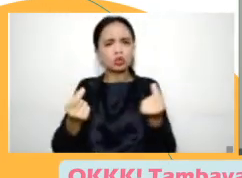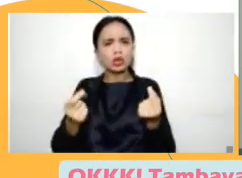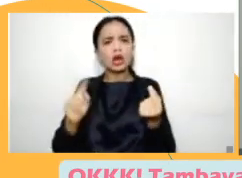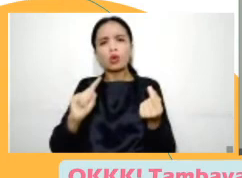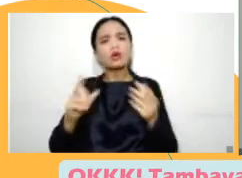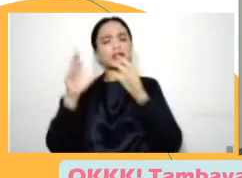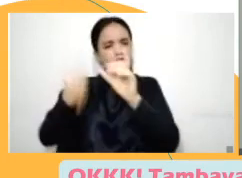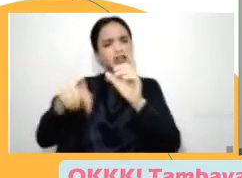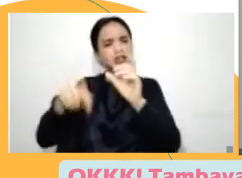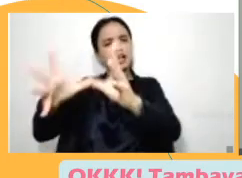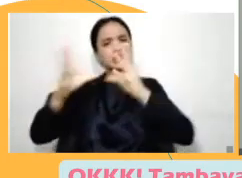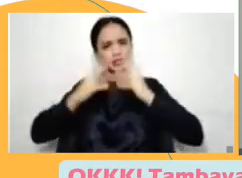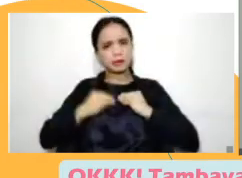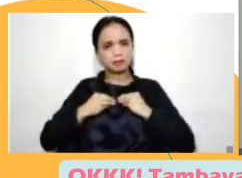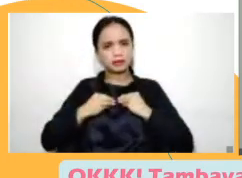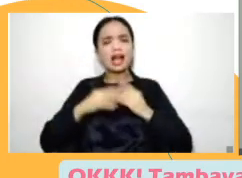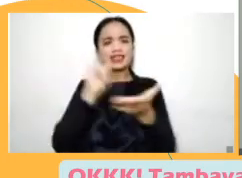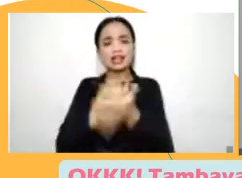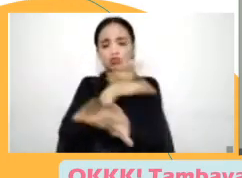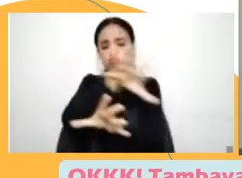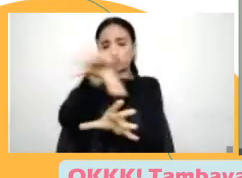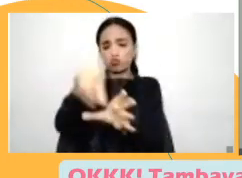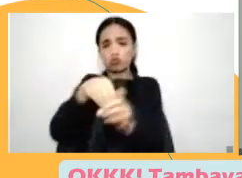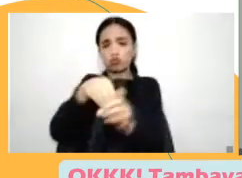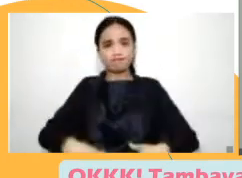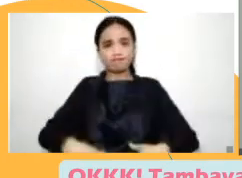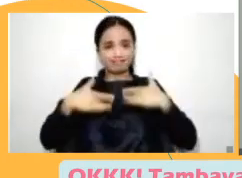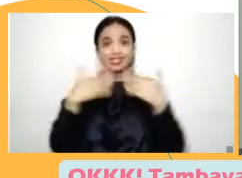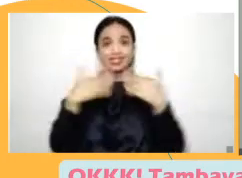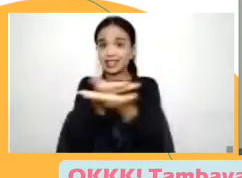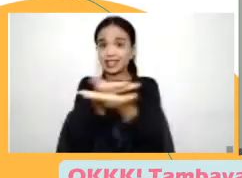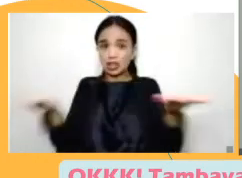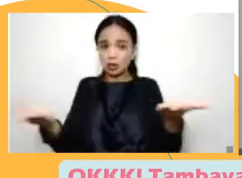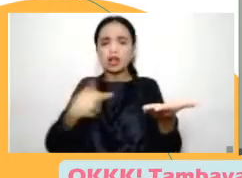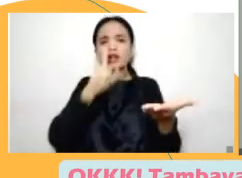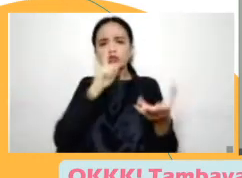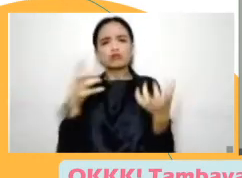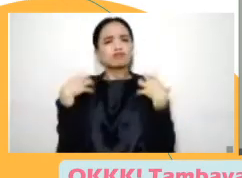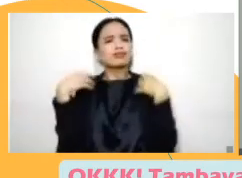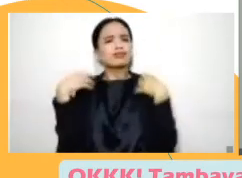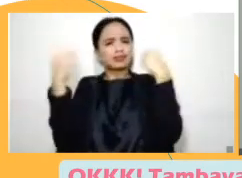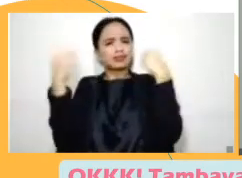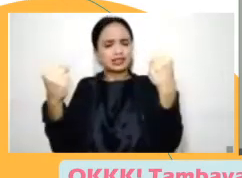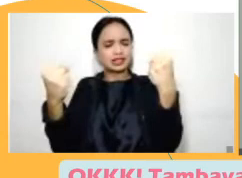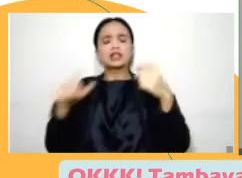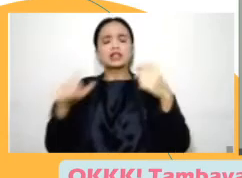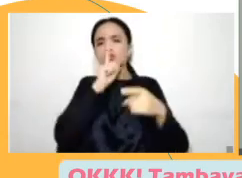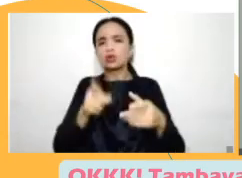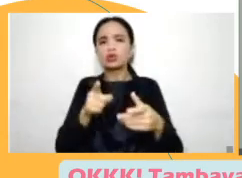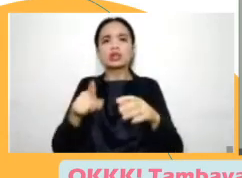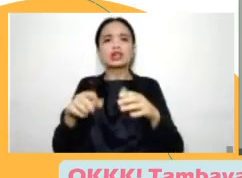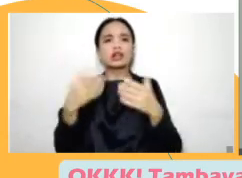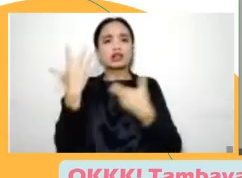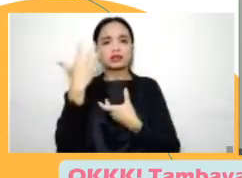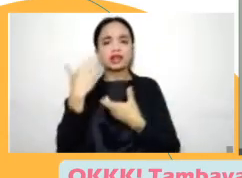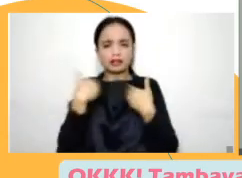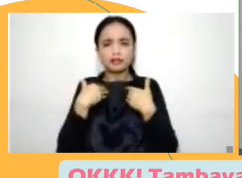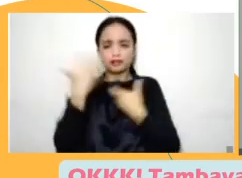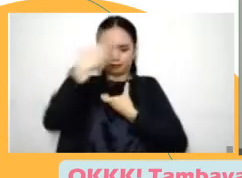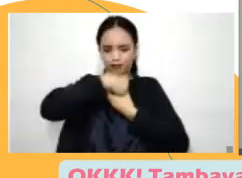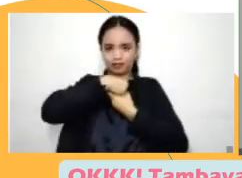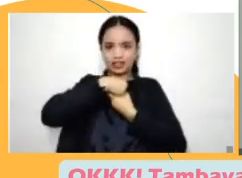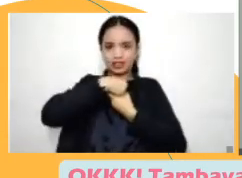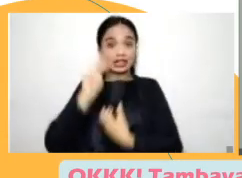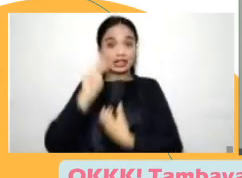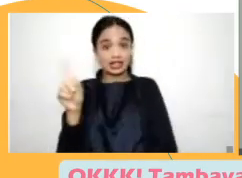tanggapin na bahagi ito ng buhay at ikaw, likas na may lakas ka. Likas na sa loob mo iyon. Kailangan lang